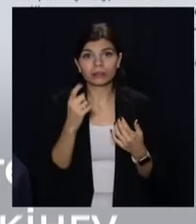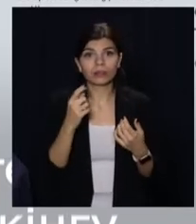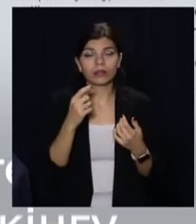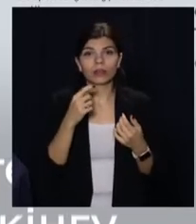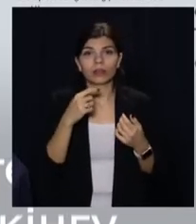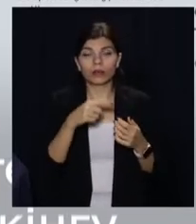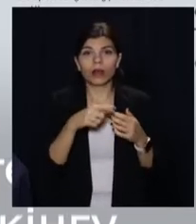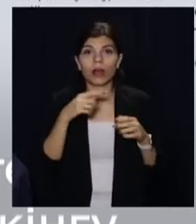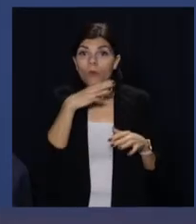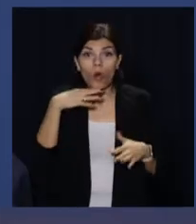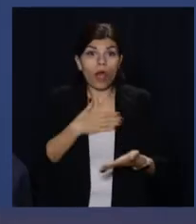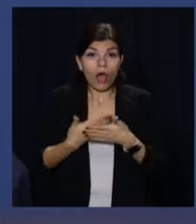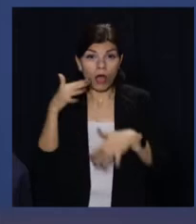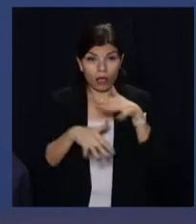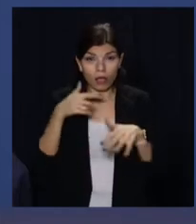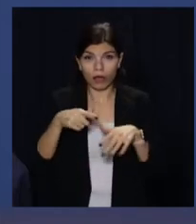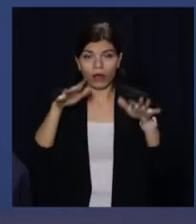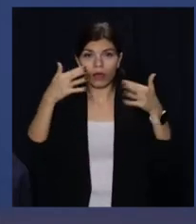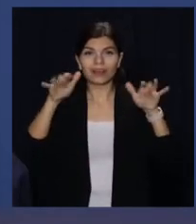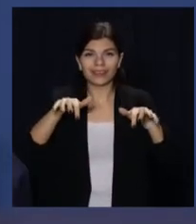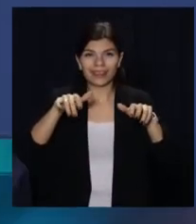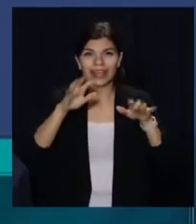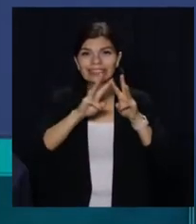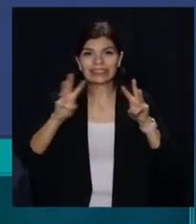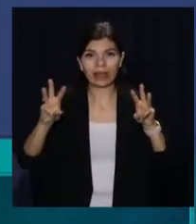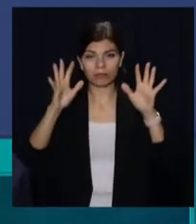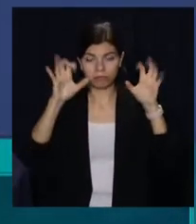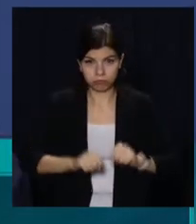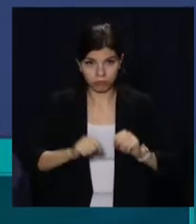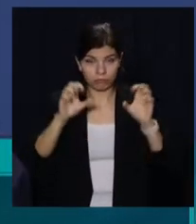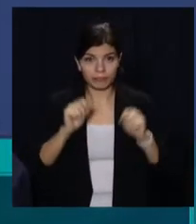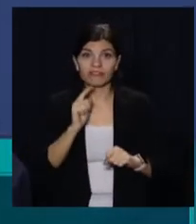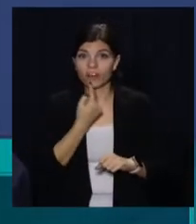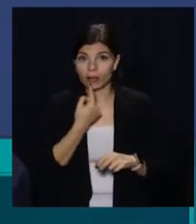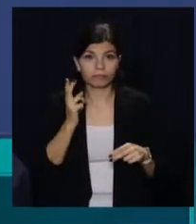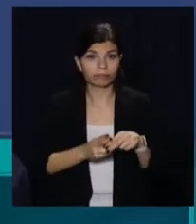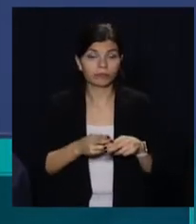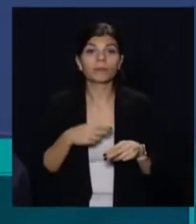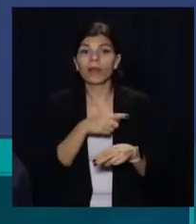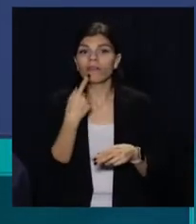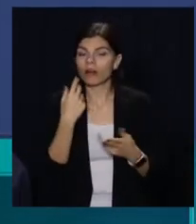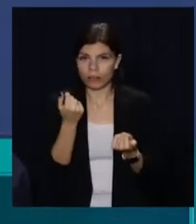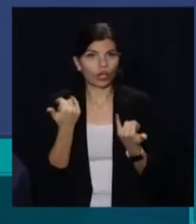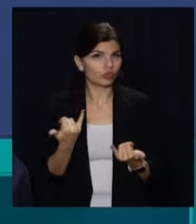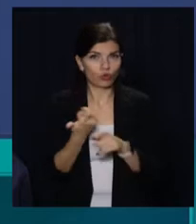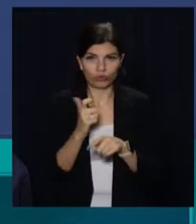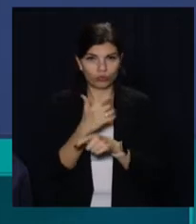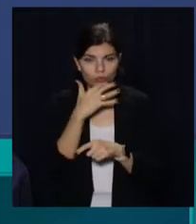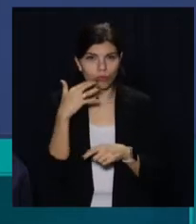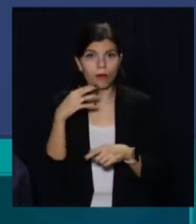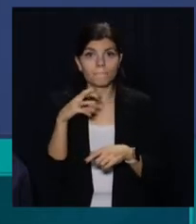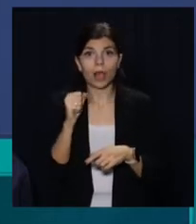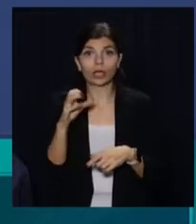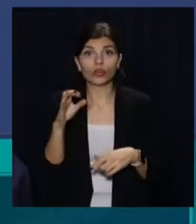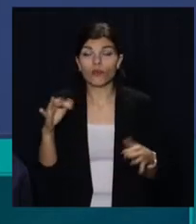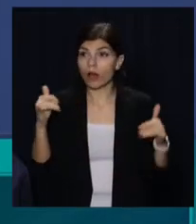не положили сайт. Можу навести такі цифри, що у нас таких піків навантаження є на момент виходу таких масових